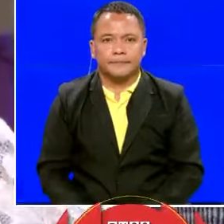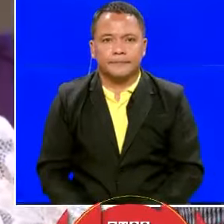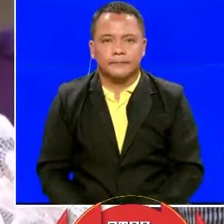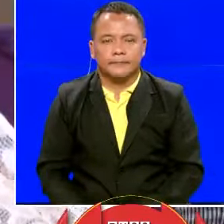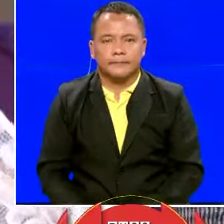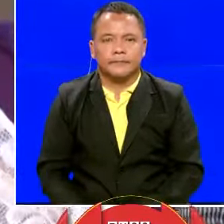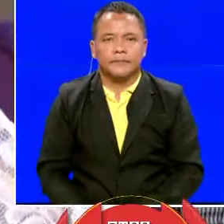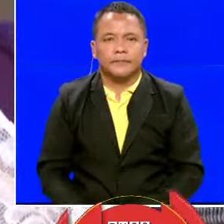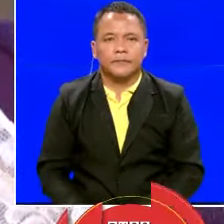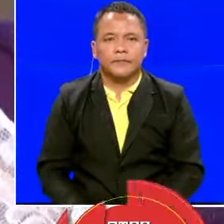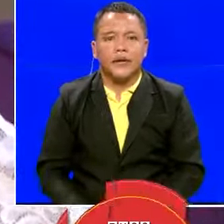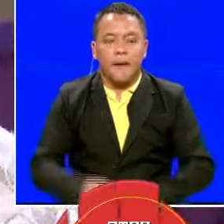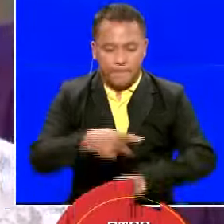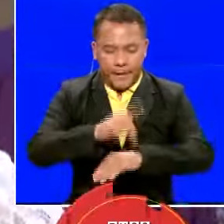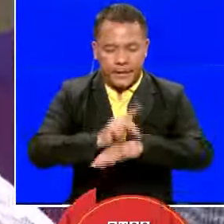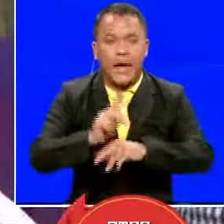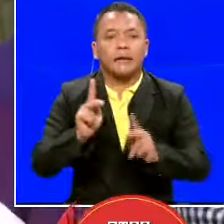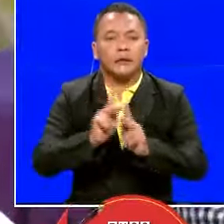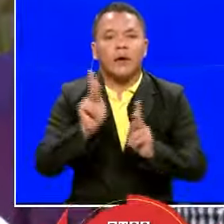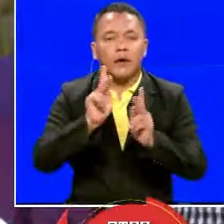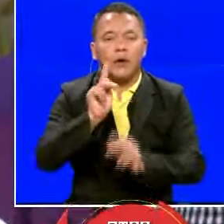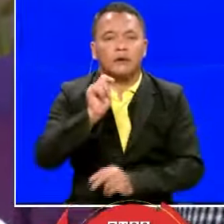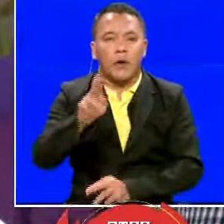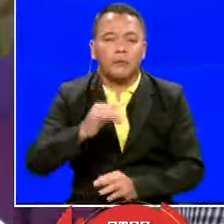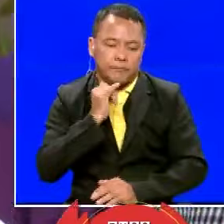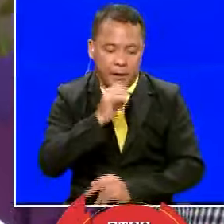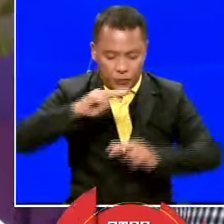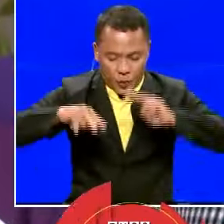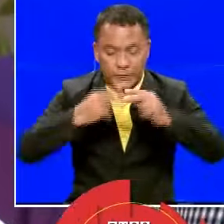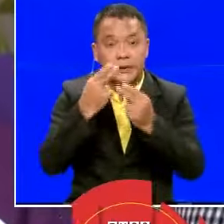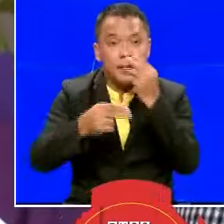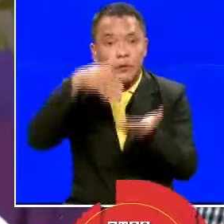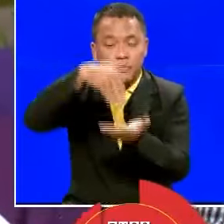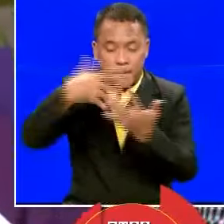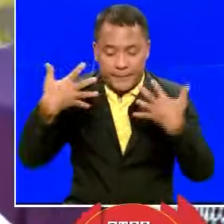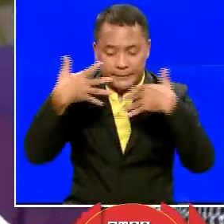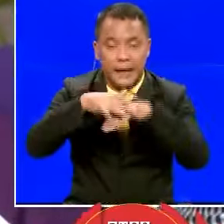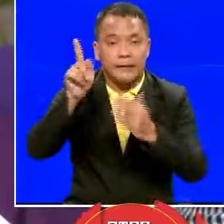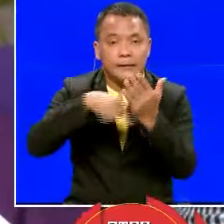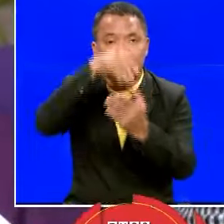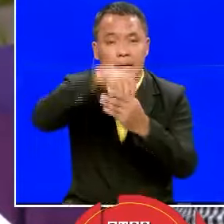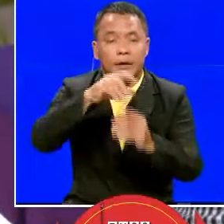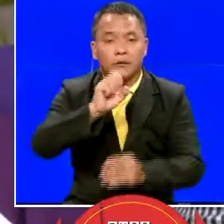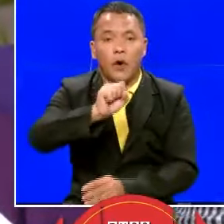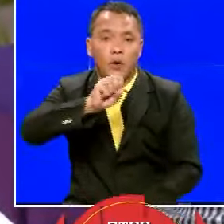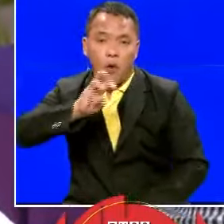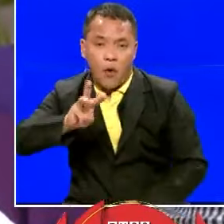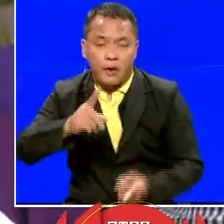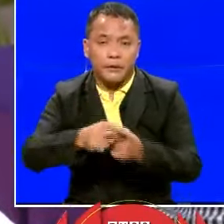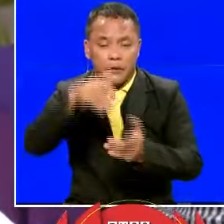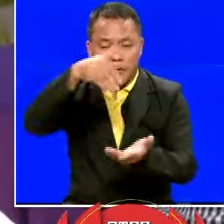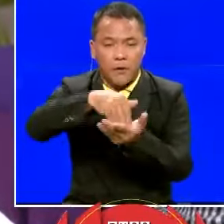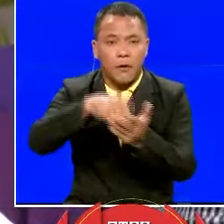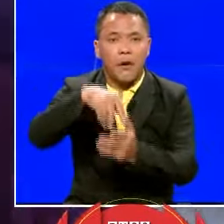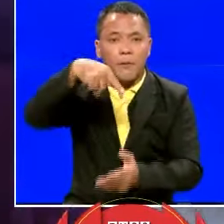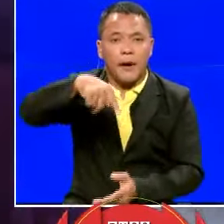นายอิทธิพรบุญประคองประธานกรรมการการเลือกตั้งเดินทางมาตรวจเยี่ยมศูนย์ประสานงานการเลือกตั้งสมาชิกวุฒิสภาที่สำนักงาน